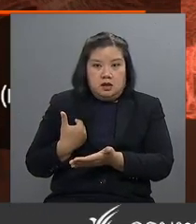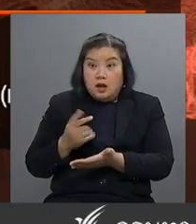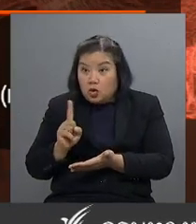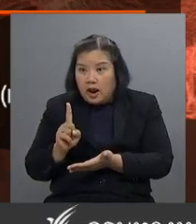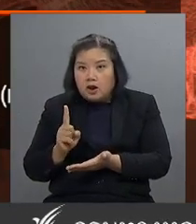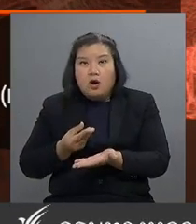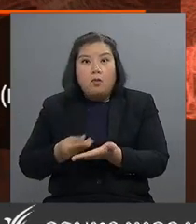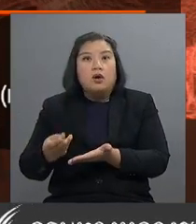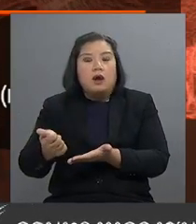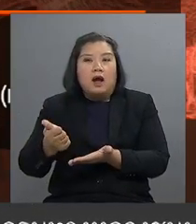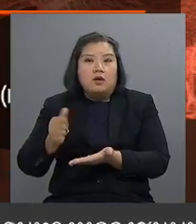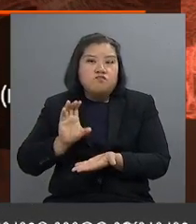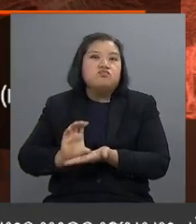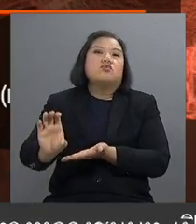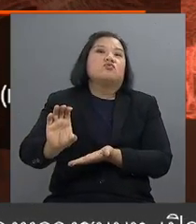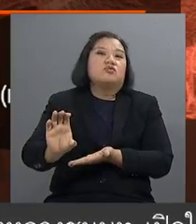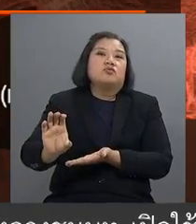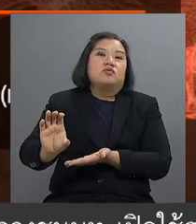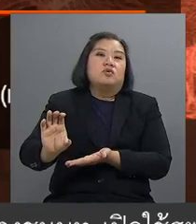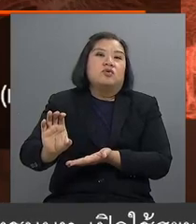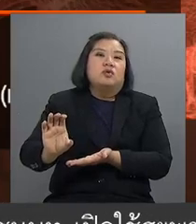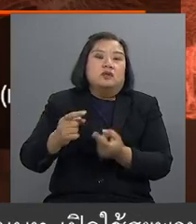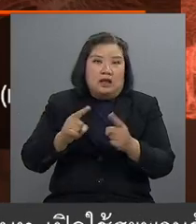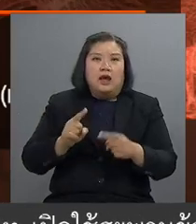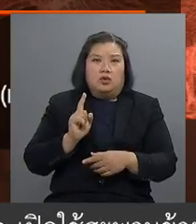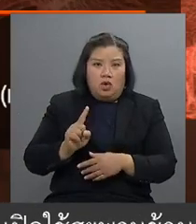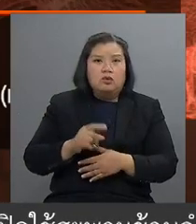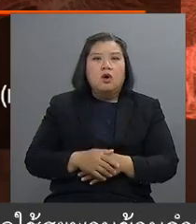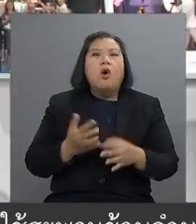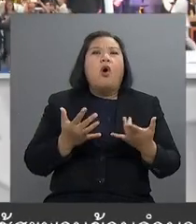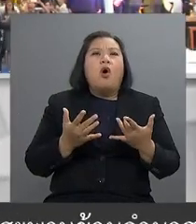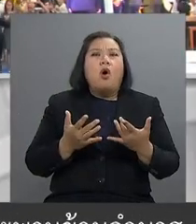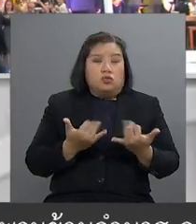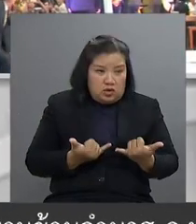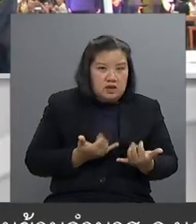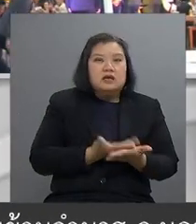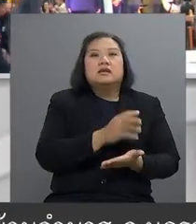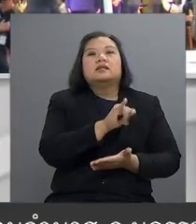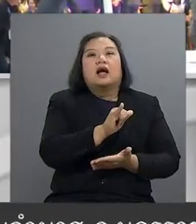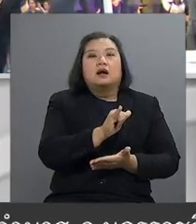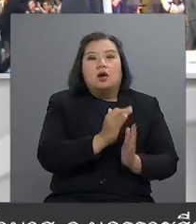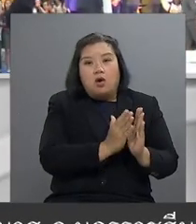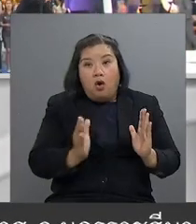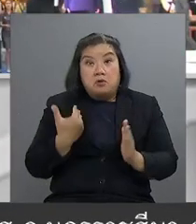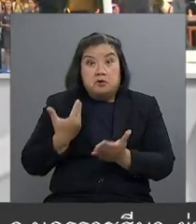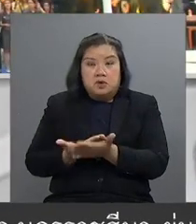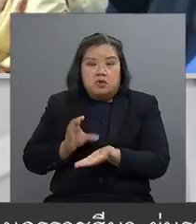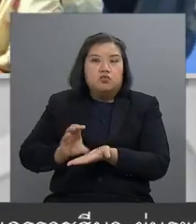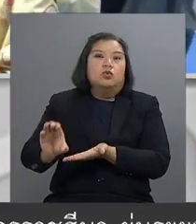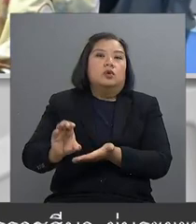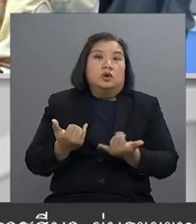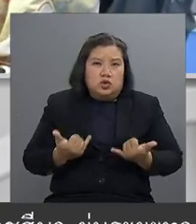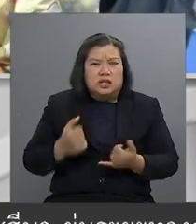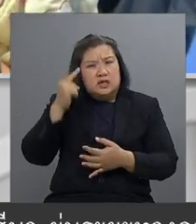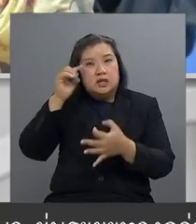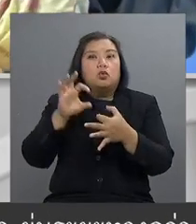ไปตกน้ำอันนี้คนอื่นหล่อรอมันฟื้นอยู่ที่เครดิตบูโรกังวลไม่ต่างจาก